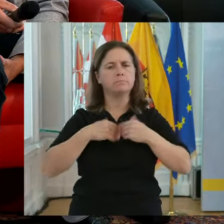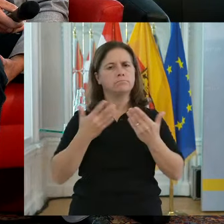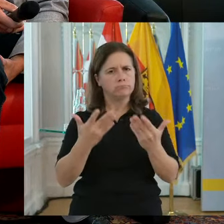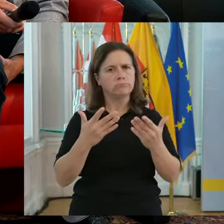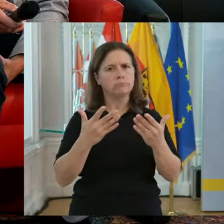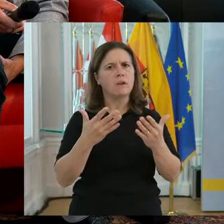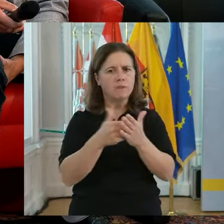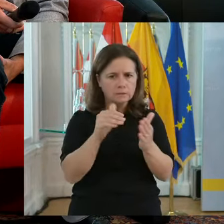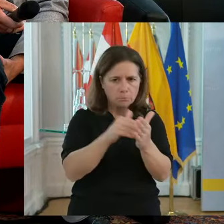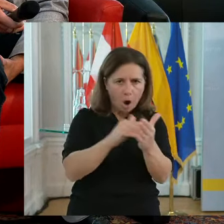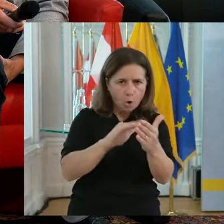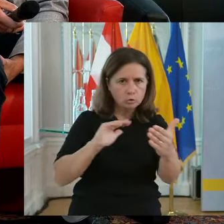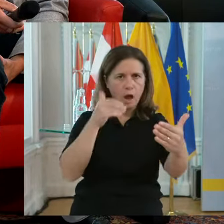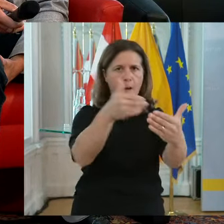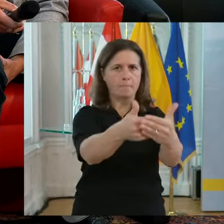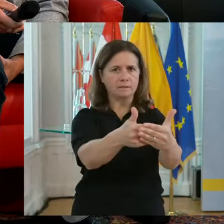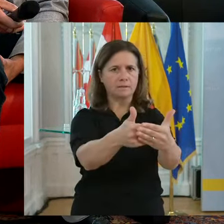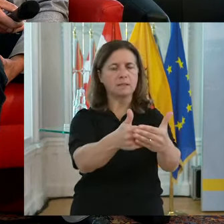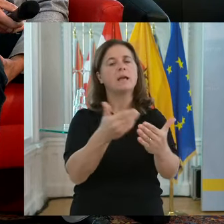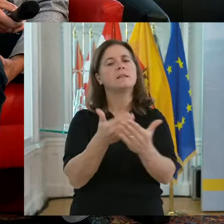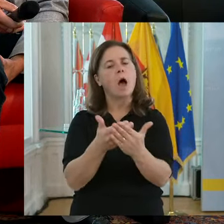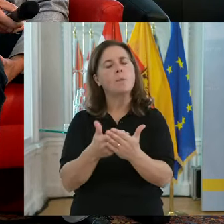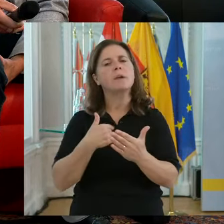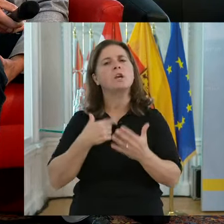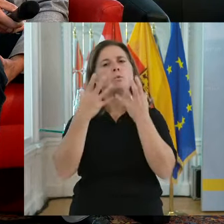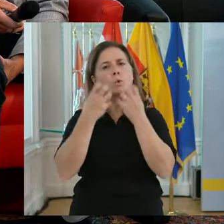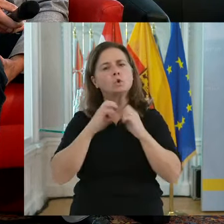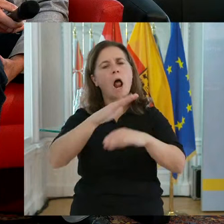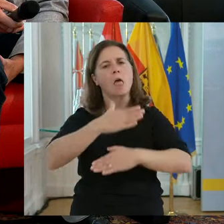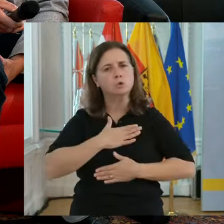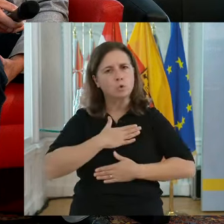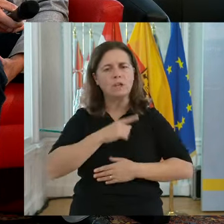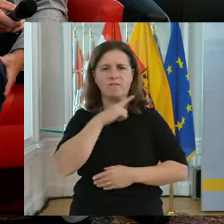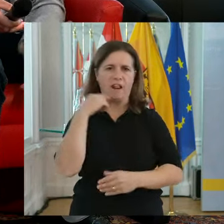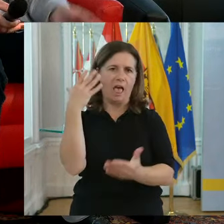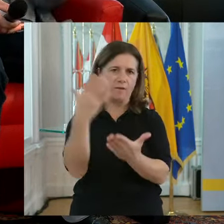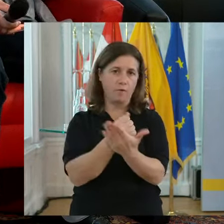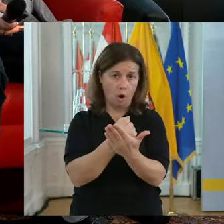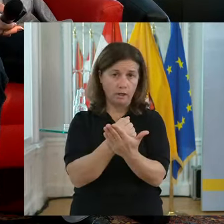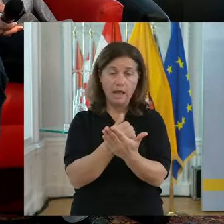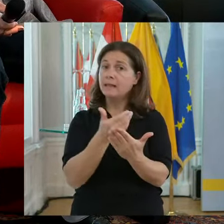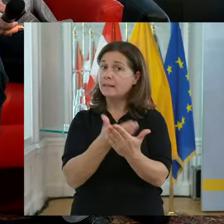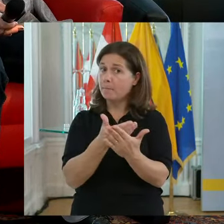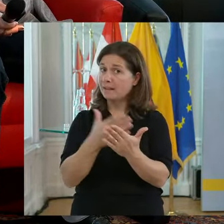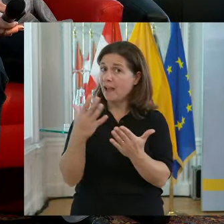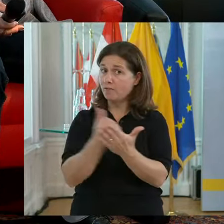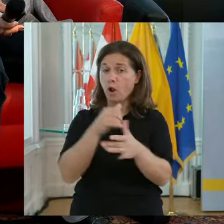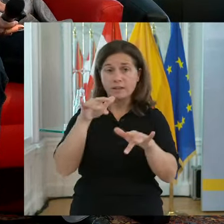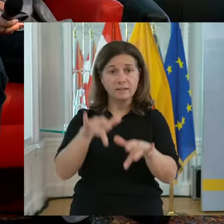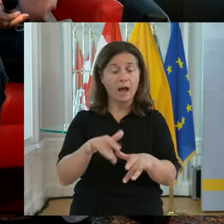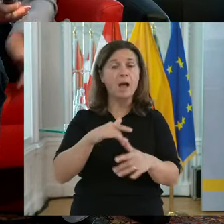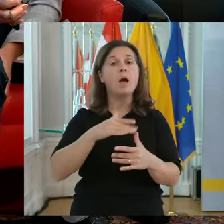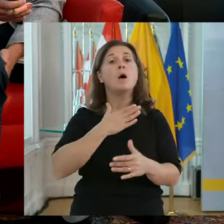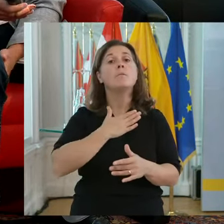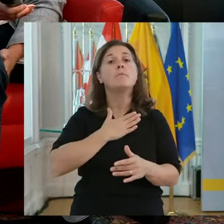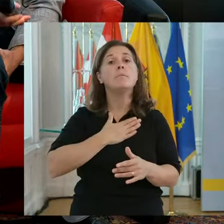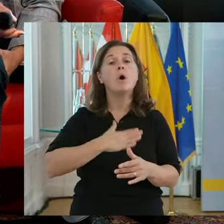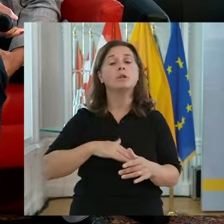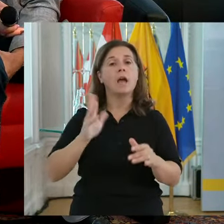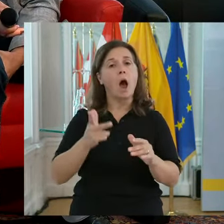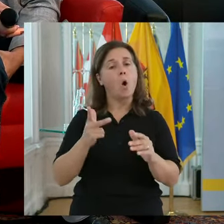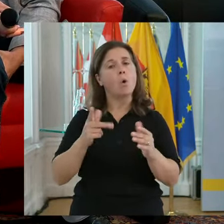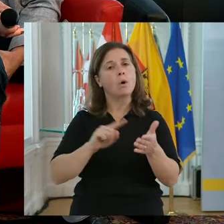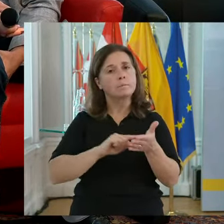was Sie brauchen. Und dazu wünsche ich Ihnen alles Gute und viel Erfolg. Und damit Sie den Erfolg haben, möchte ich vor den Vorhang auch